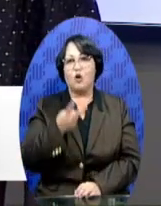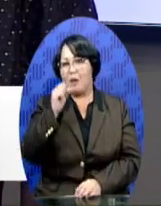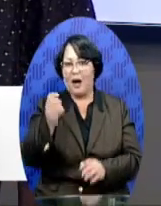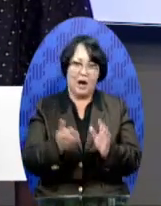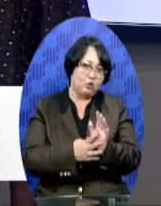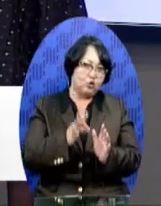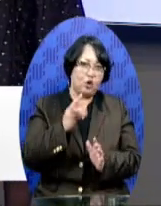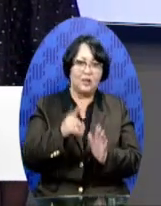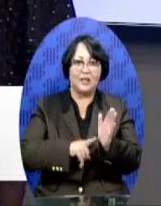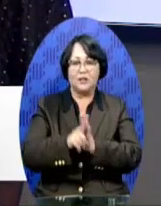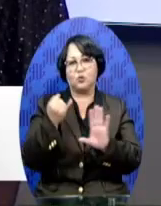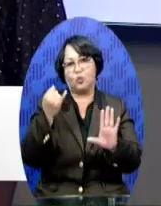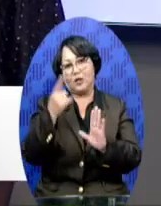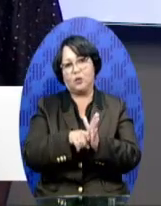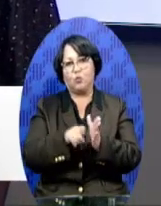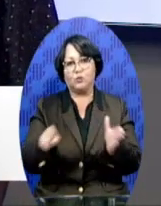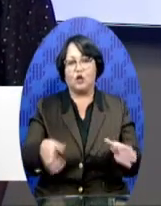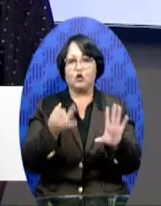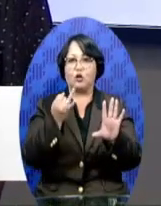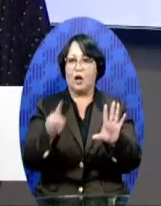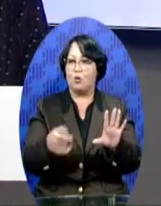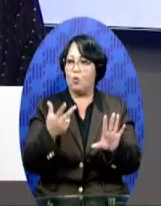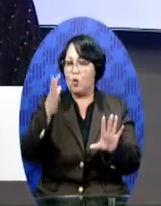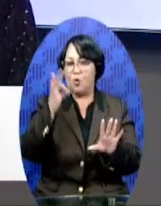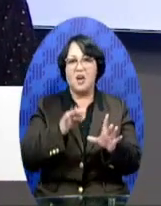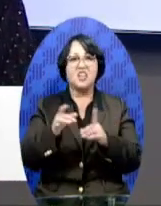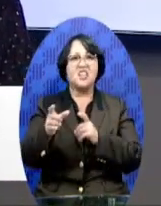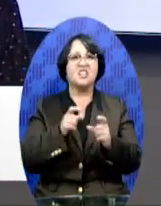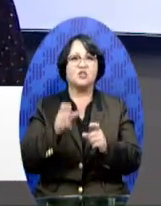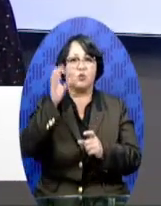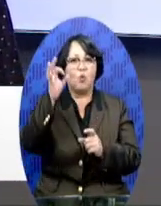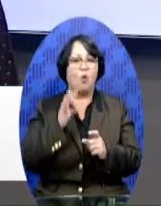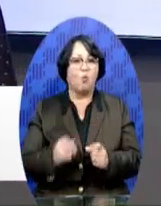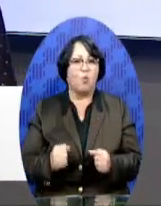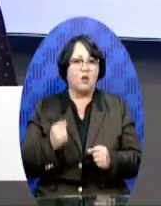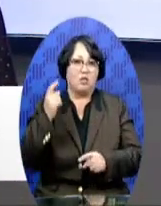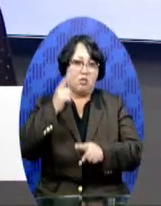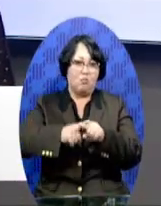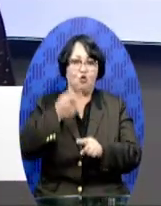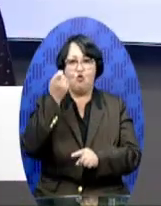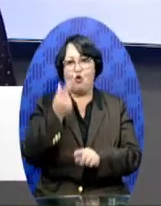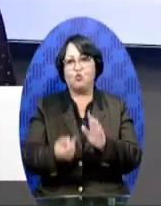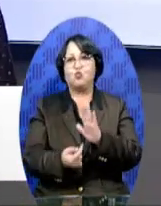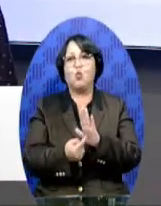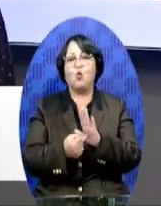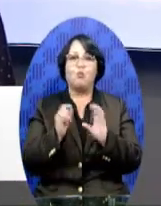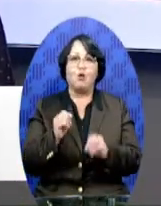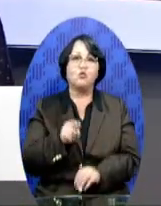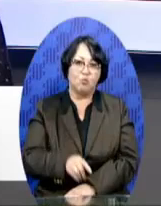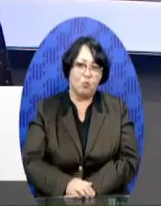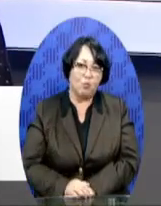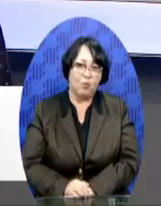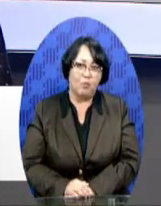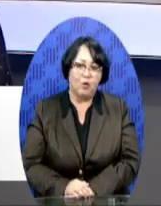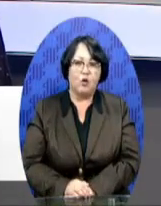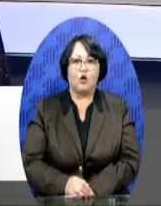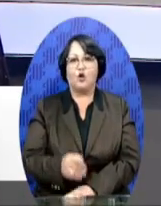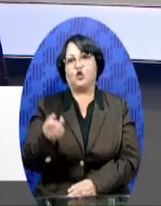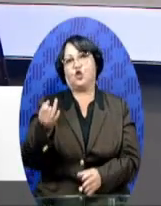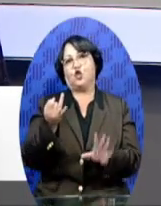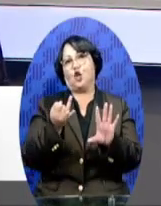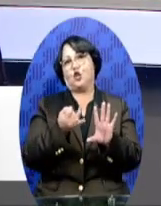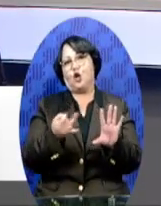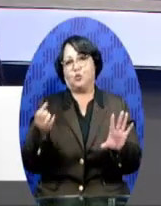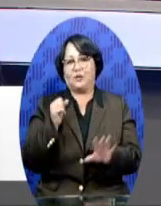байдлаар 7.3% өсөхөд гол нөлөөлсөн гэж Монгол банкны зүгээс мэдээлж байгаа юм. Энэ жилийн хувьд нийт 700 орчим